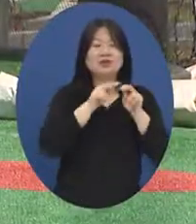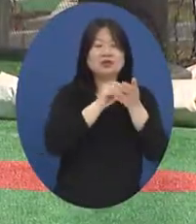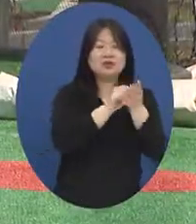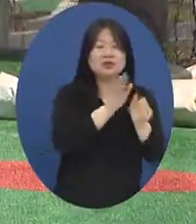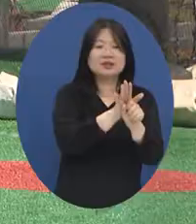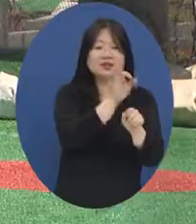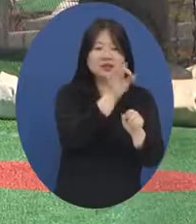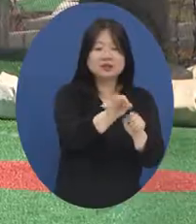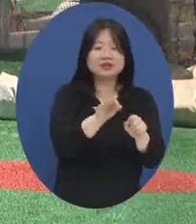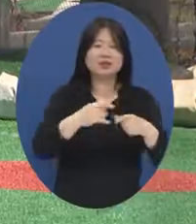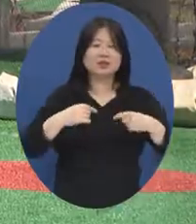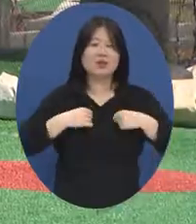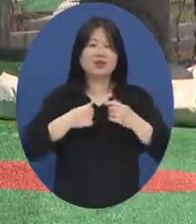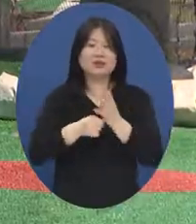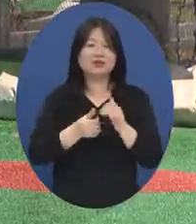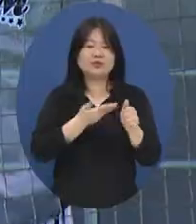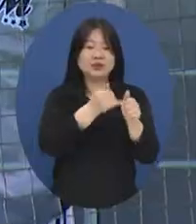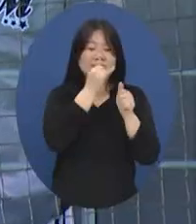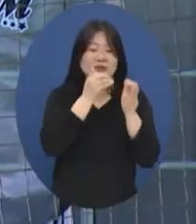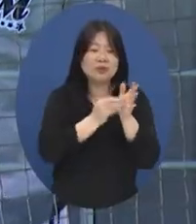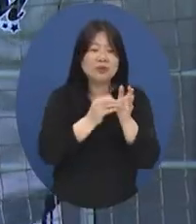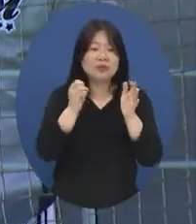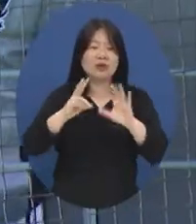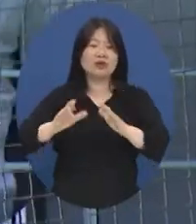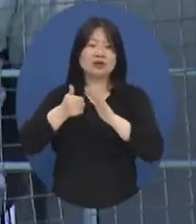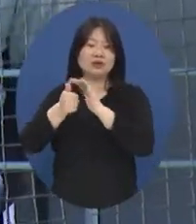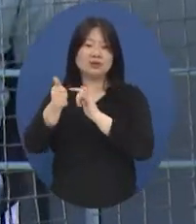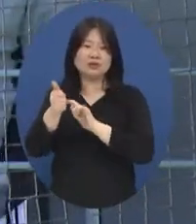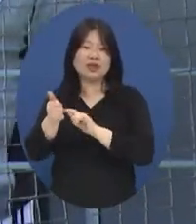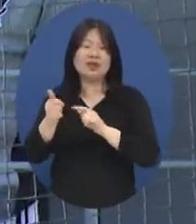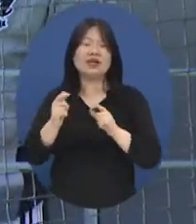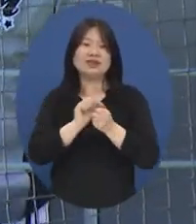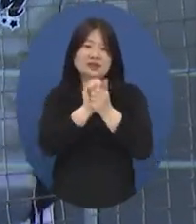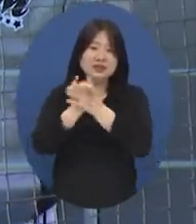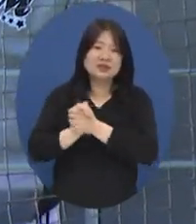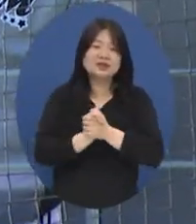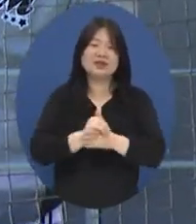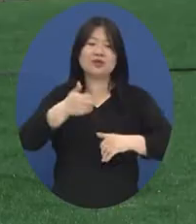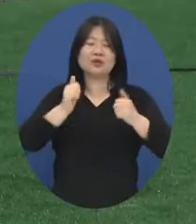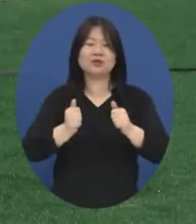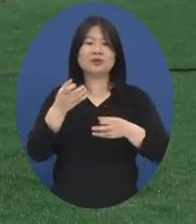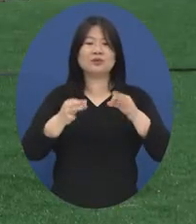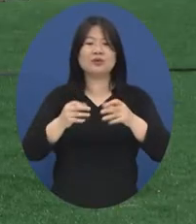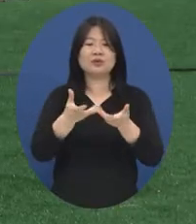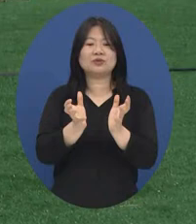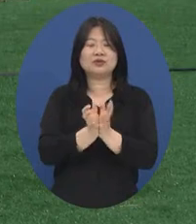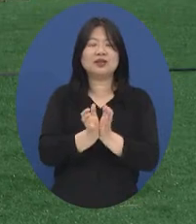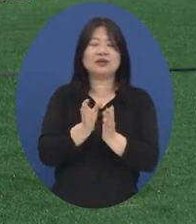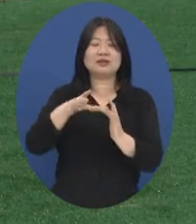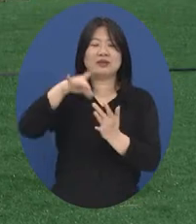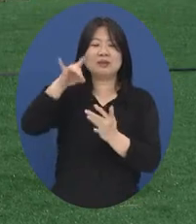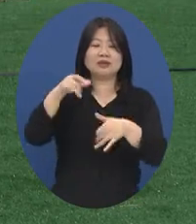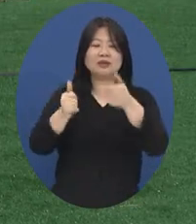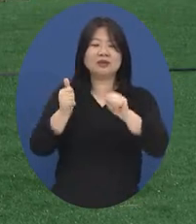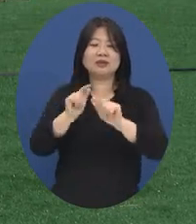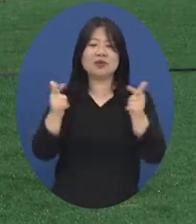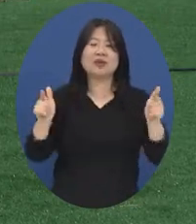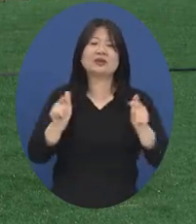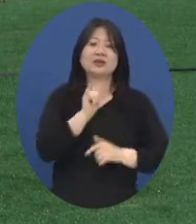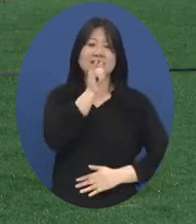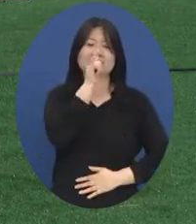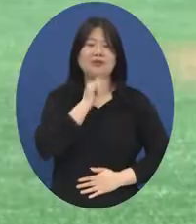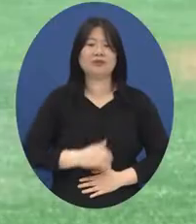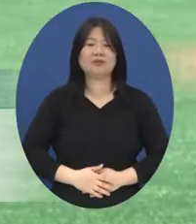지원되고 해외 독립야구단과 교류전, 국가대표팀과 친선 경기, 프로구단 선수 선발 테스트 등이 개최될